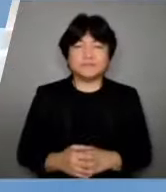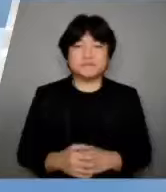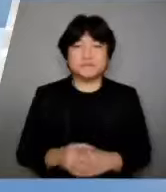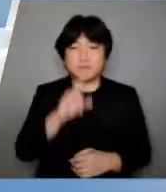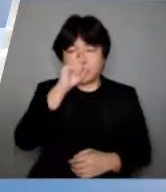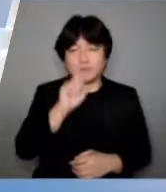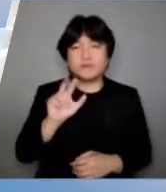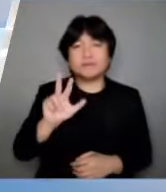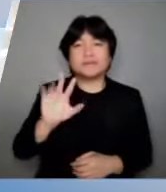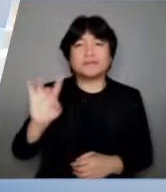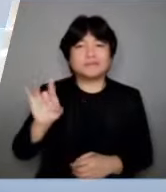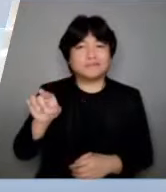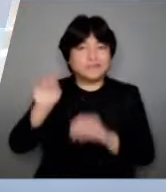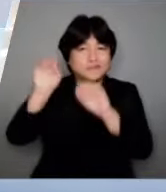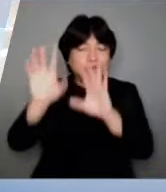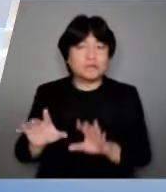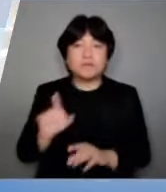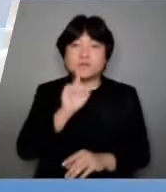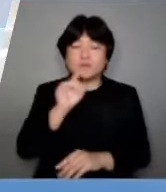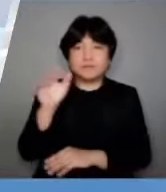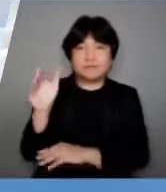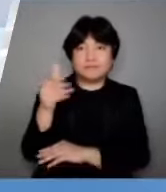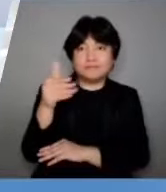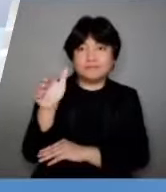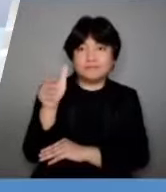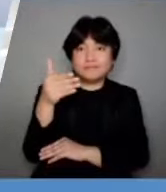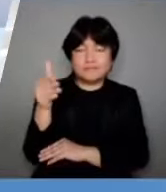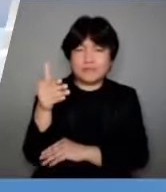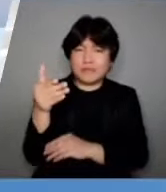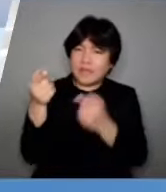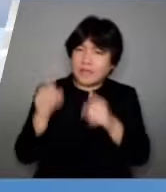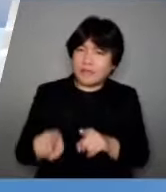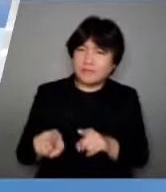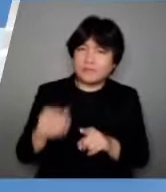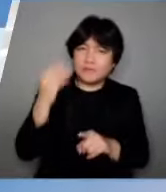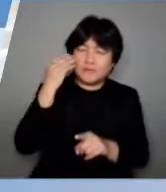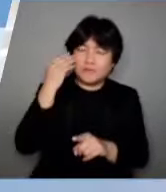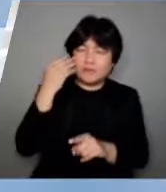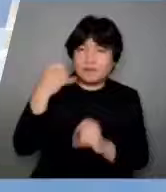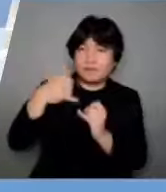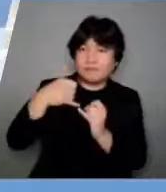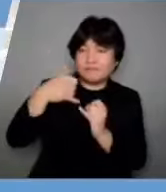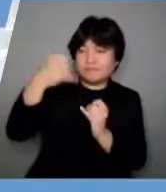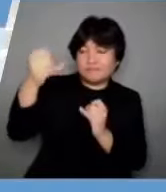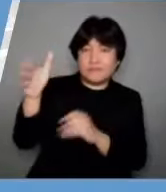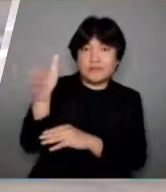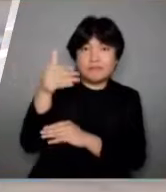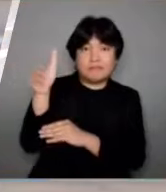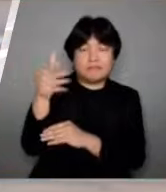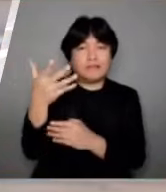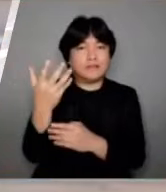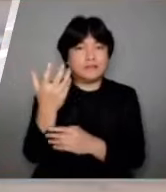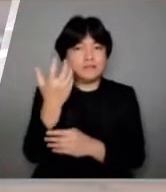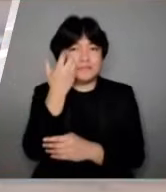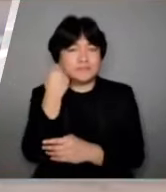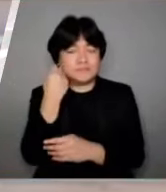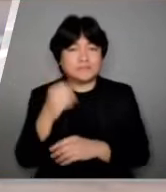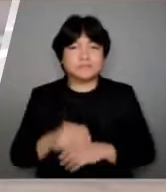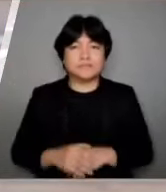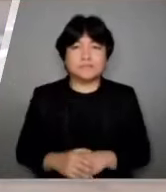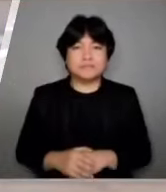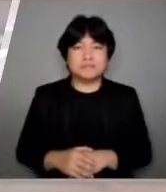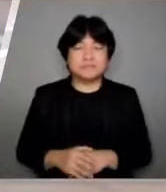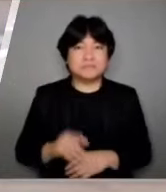ceremony noon sa paaralan nang mapansin nilang napatid ang tali ng watawat ng Pilipinas. Puro kami babae dito, wala